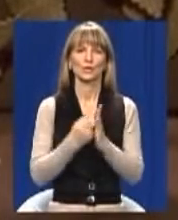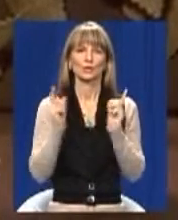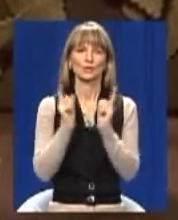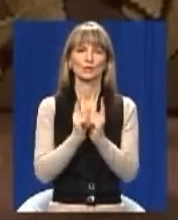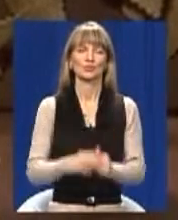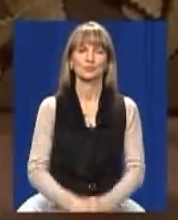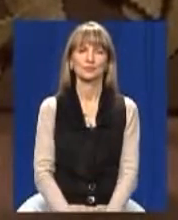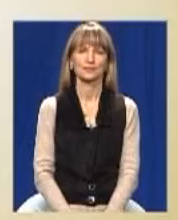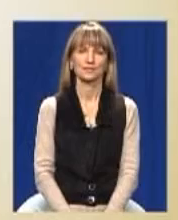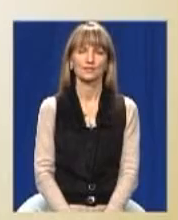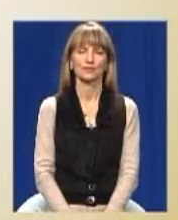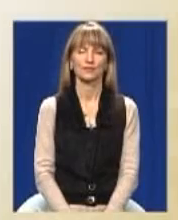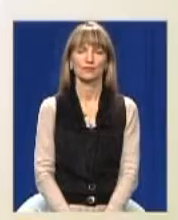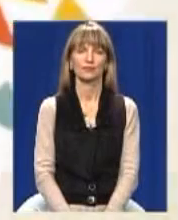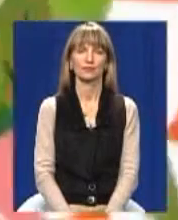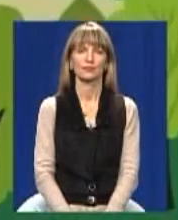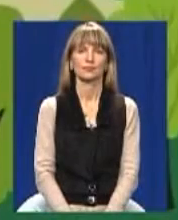Побачимось.